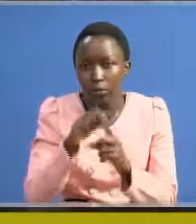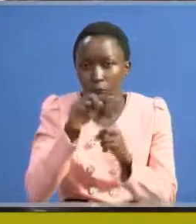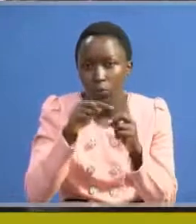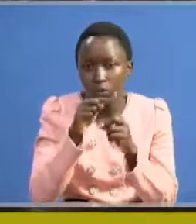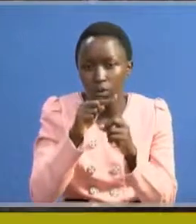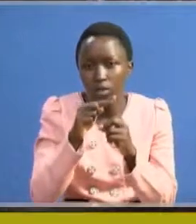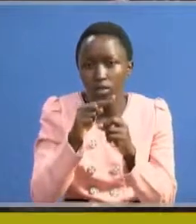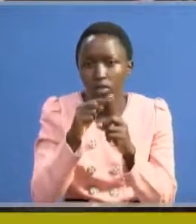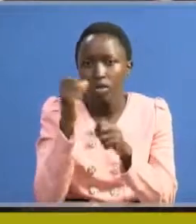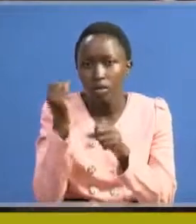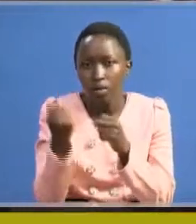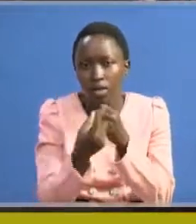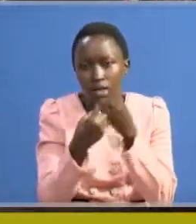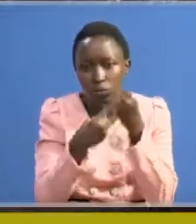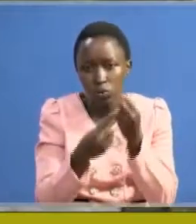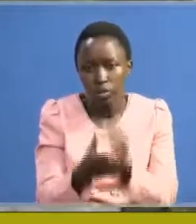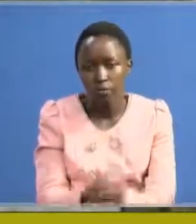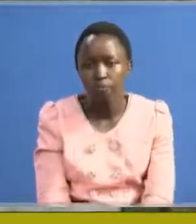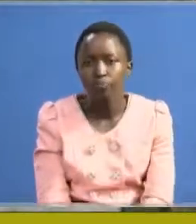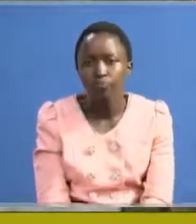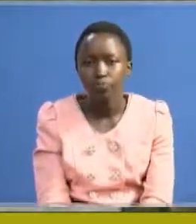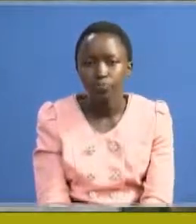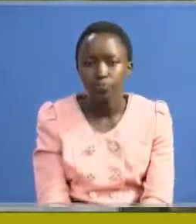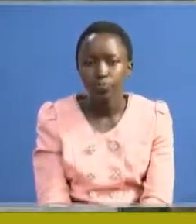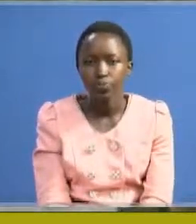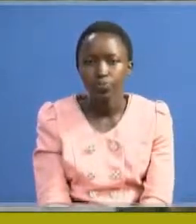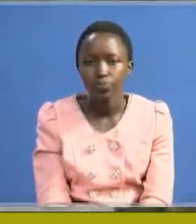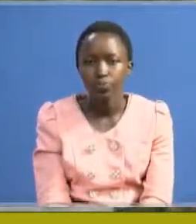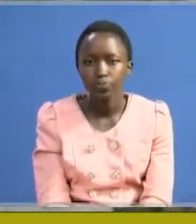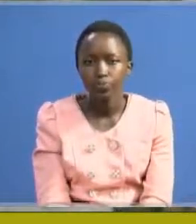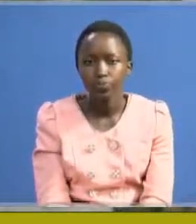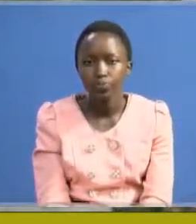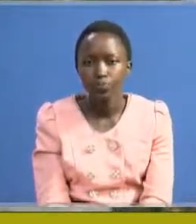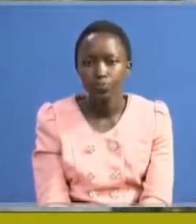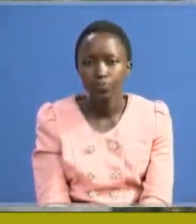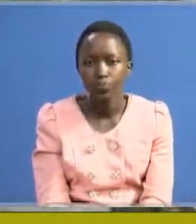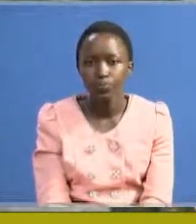rasmi tarehe 5 mwezi wa Juni. Faith Anyula, KUTV.